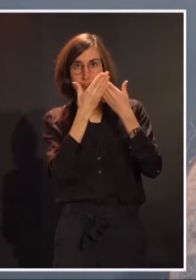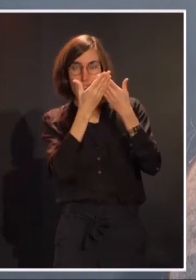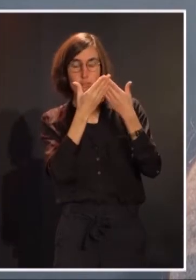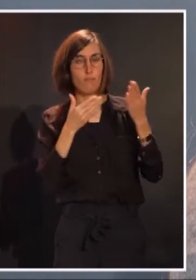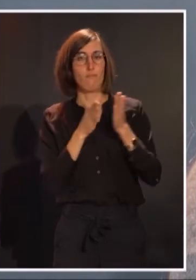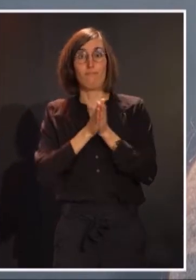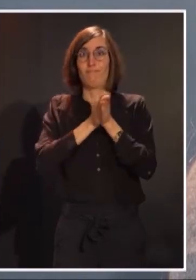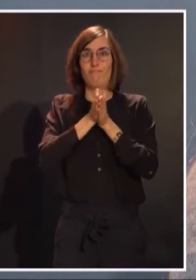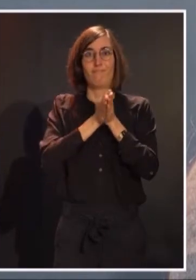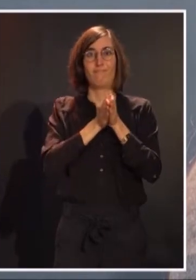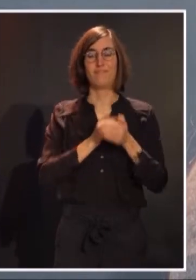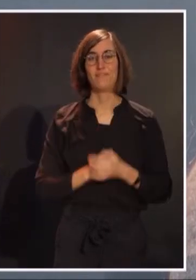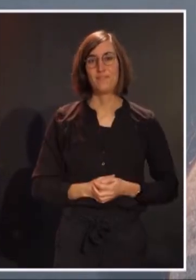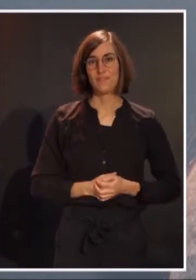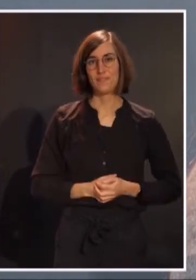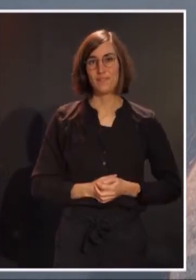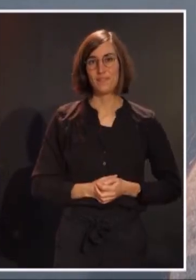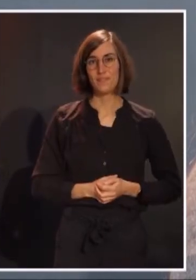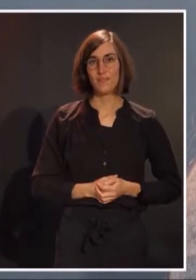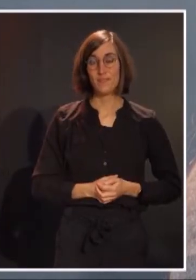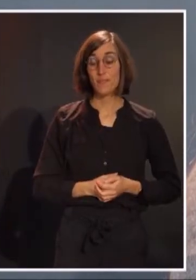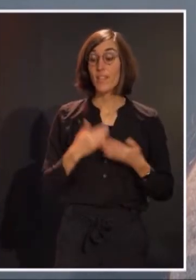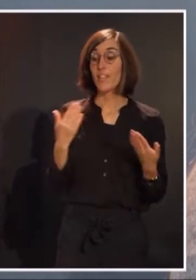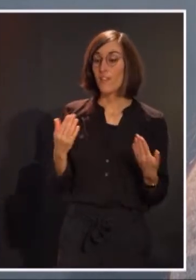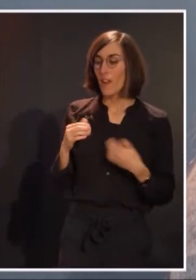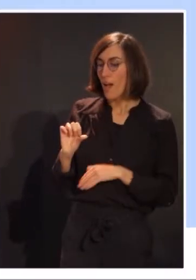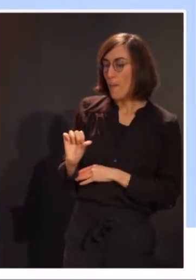Suite à ce premier entretien, à cette rencontre avec Eva,